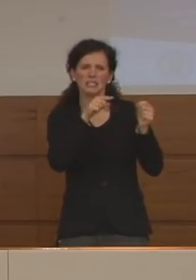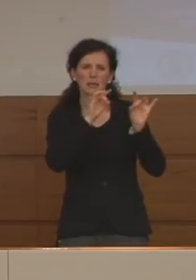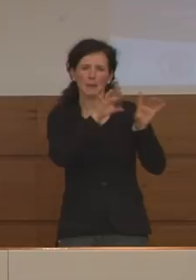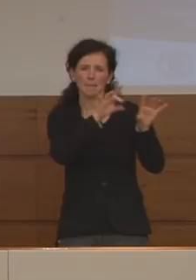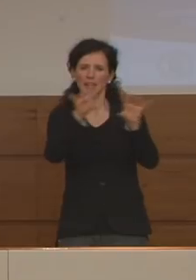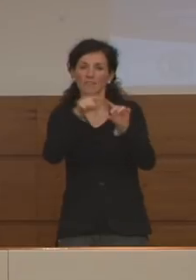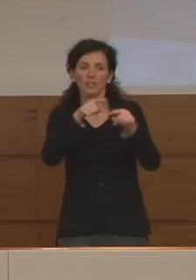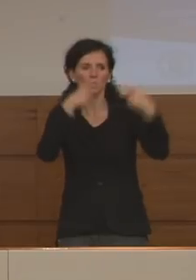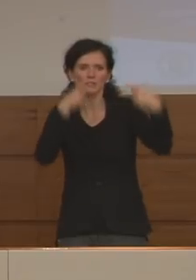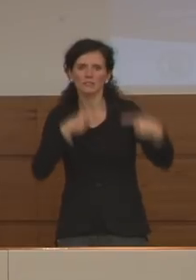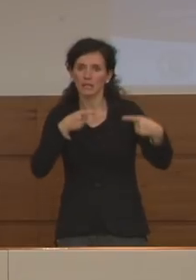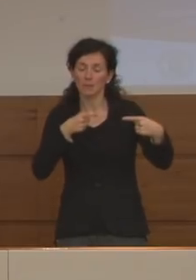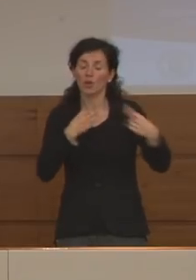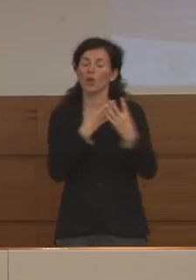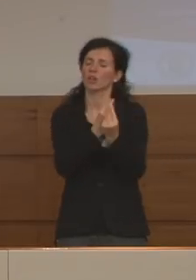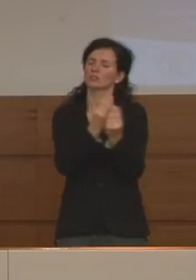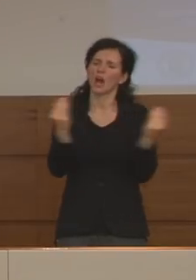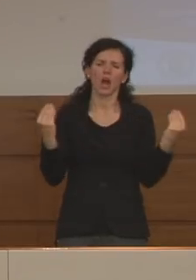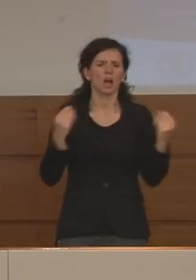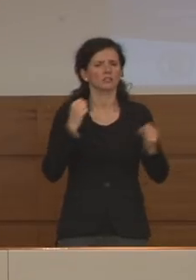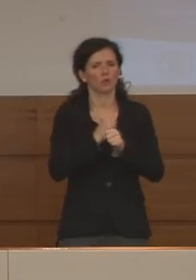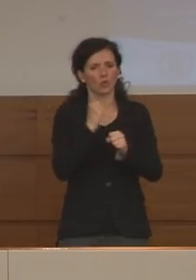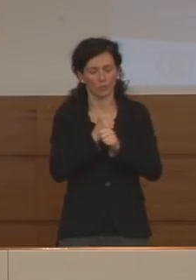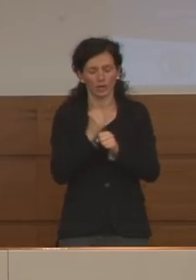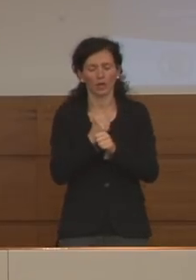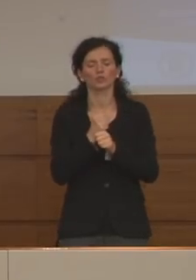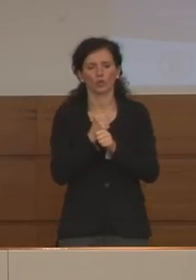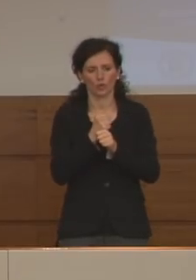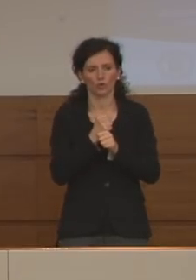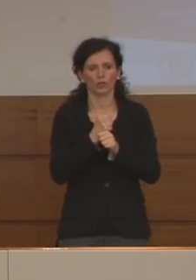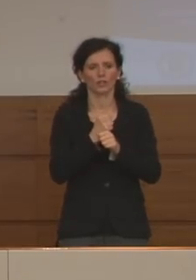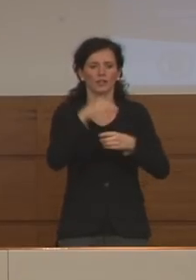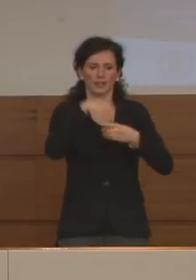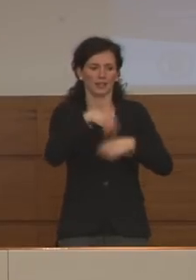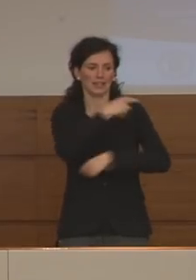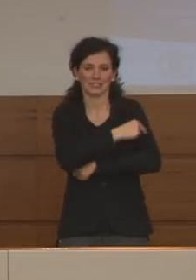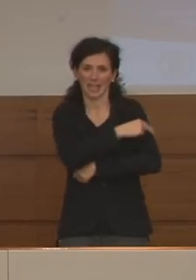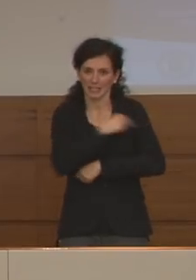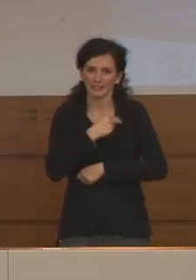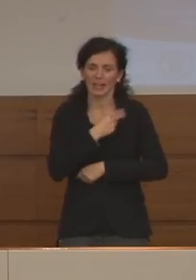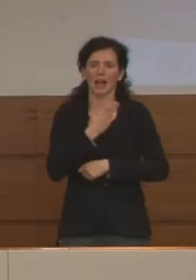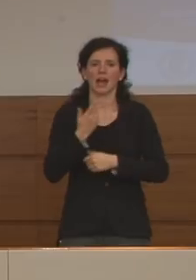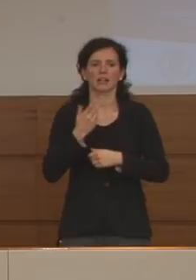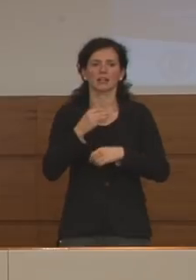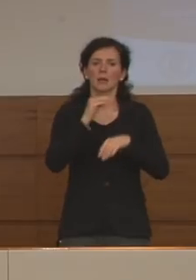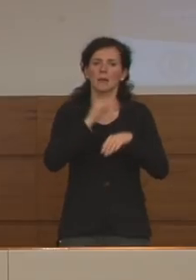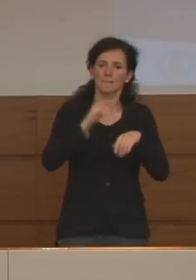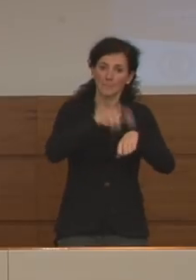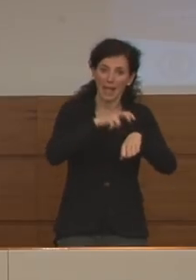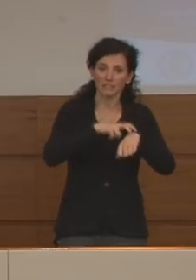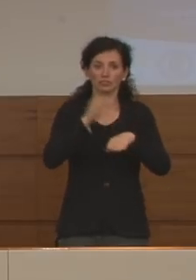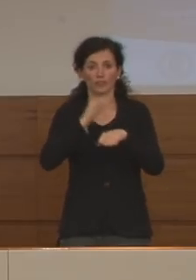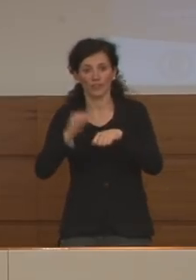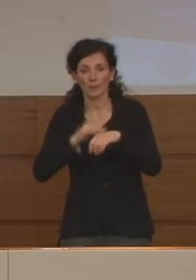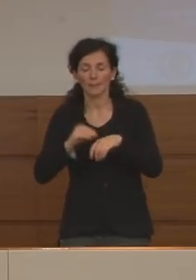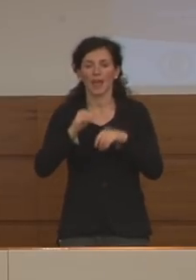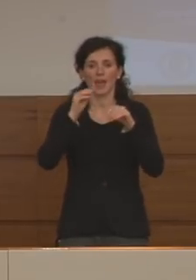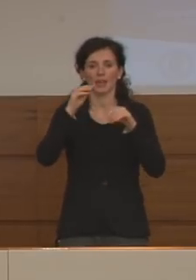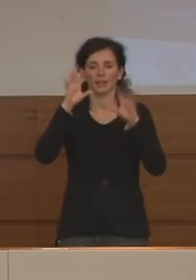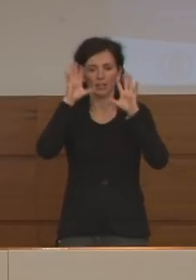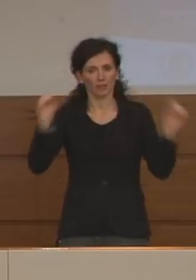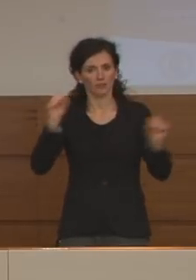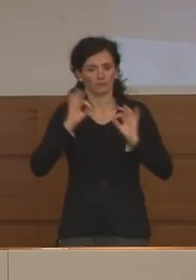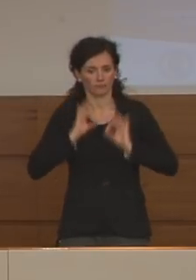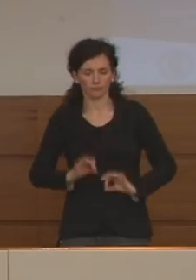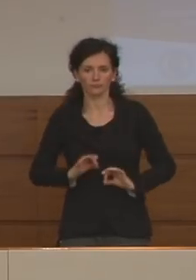e anche gli operatori del soccorso hanno contratto il virus dai medici e gli infermieri dalle forze armate e agli operatori dei